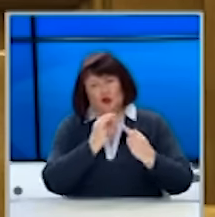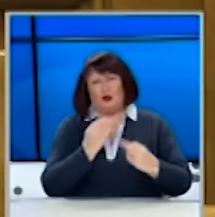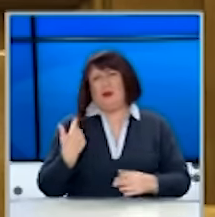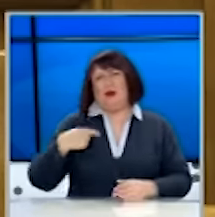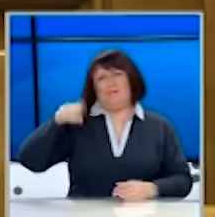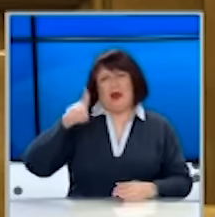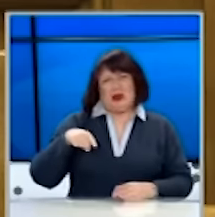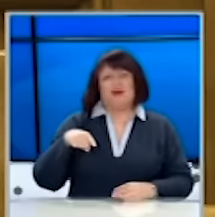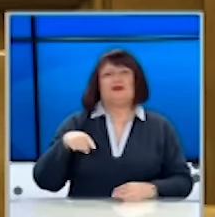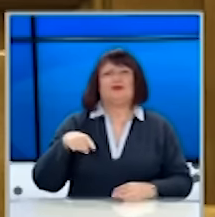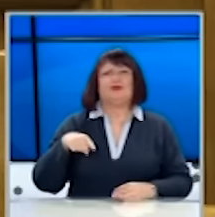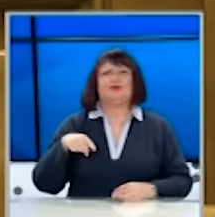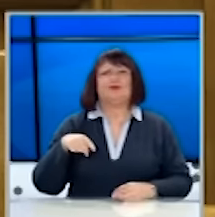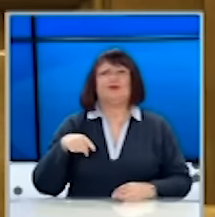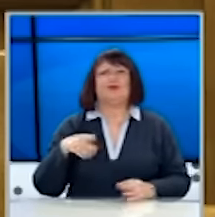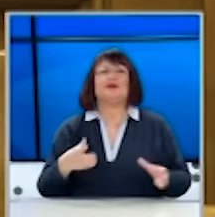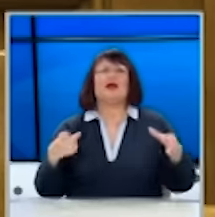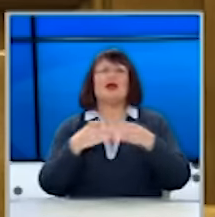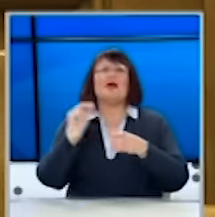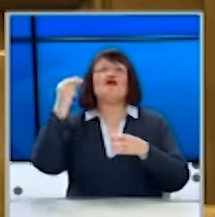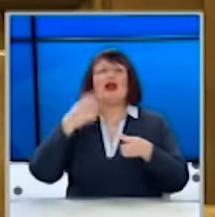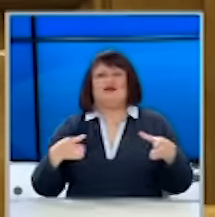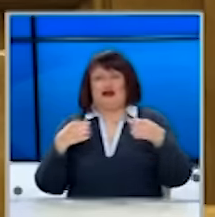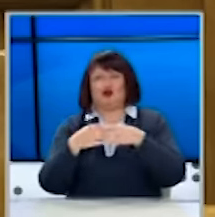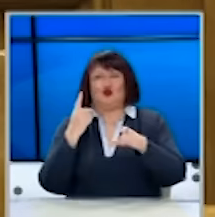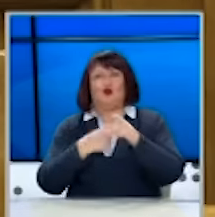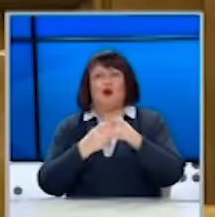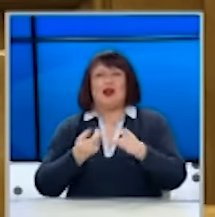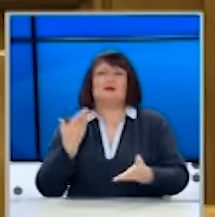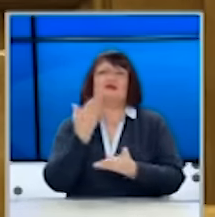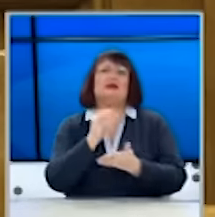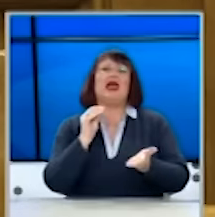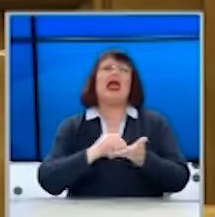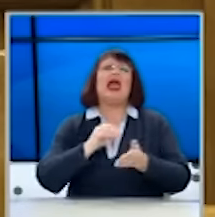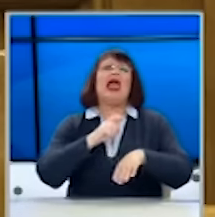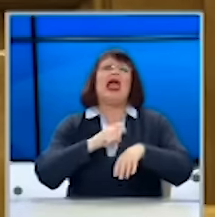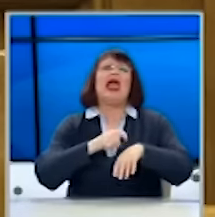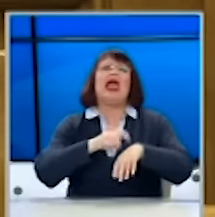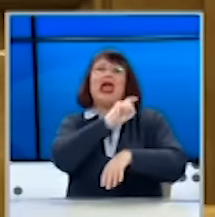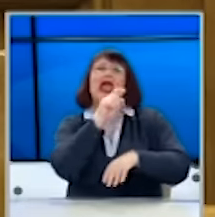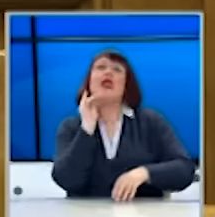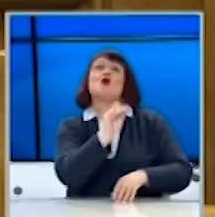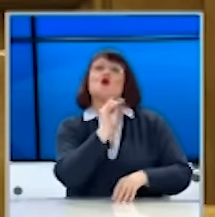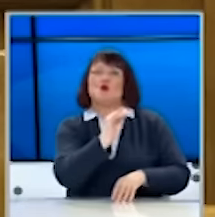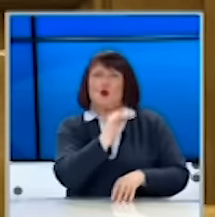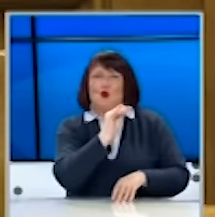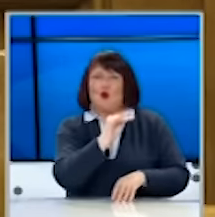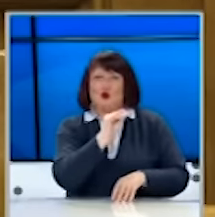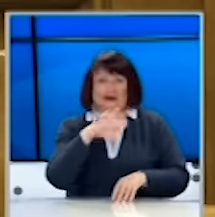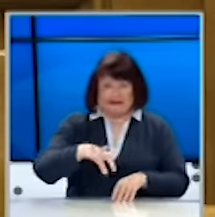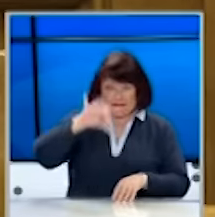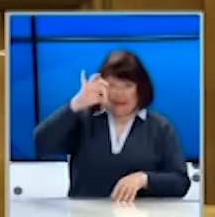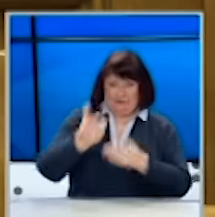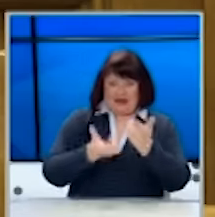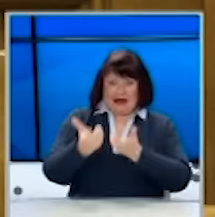λίγες μέρες, η κοινοβουλευτική ομάδα του ΚΚΕ κατέθεσε ερώτηση σχετικά με μια πυρκαγιά από τις τόσες